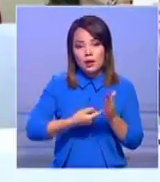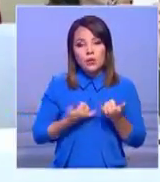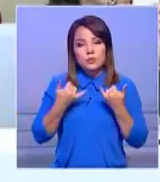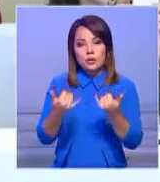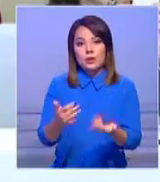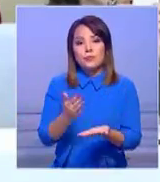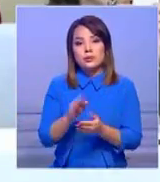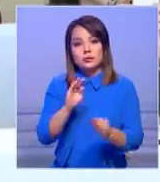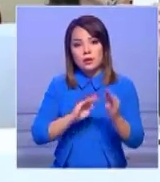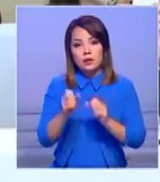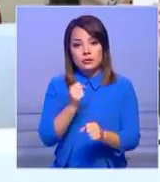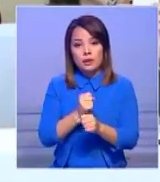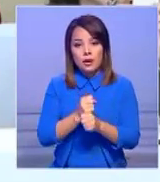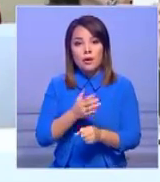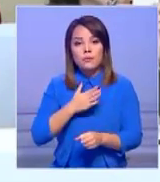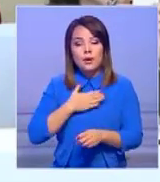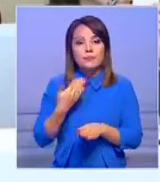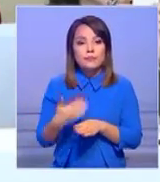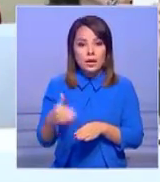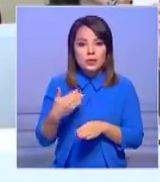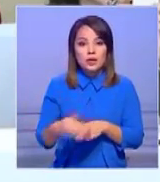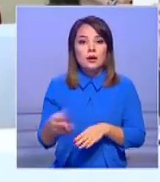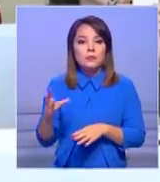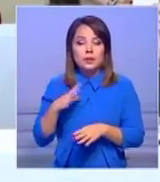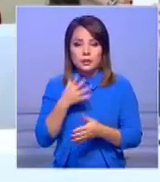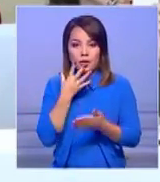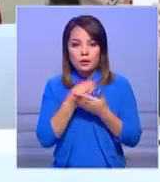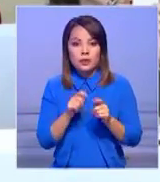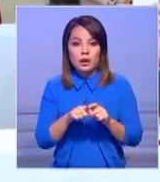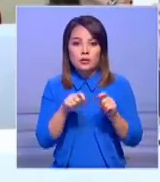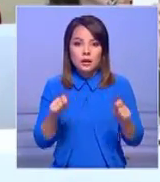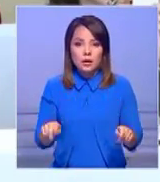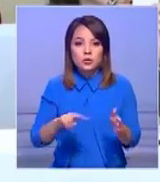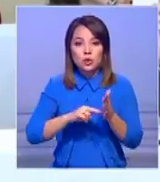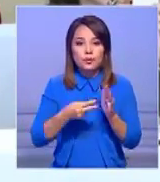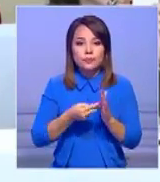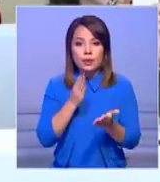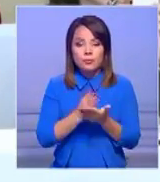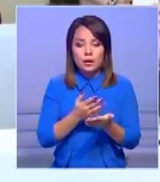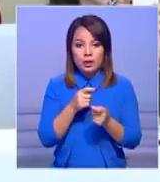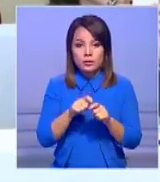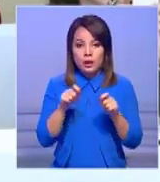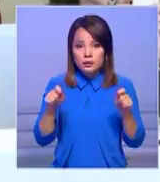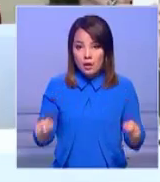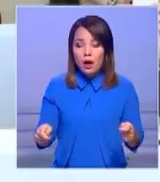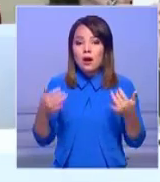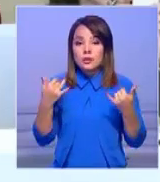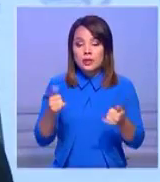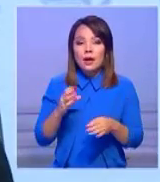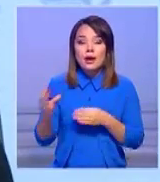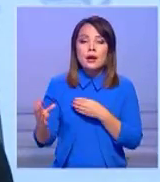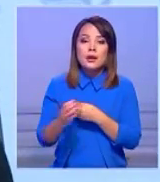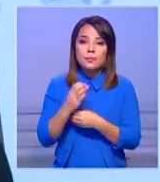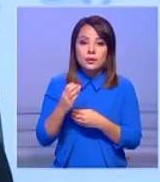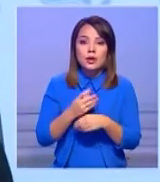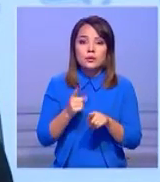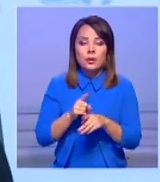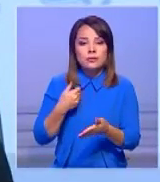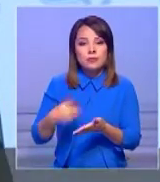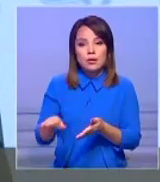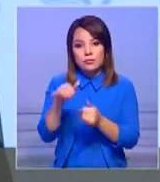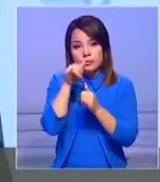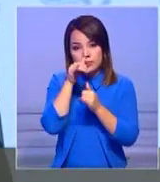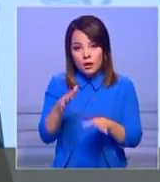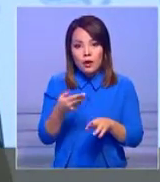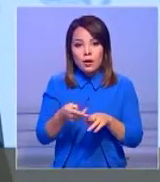беруде. Осылайша біз біртіндеп сырттан жеткізілетін өнімдерді ығыстыруды жоспарлап отырмыз. Дегенмен, импорттан мүлде бас тарту мүмкін